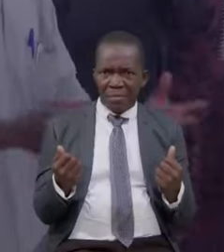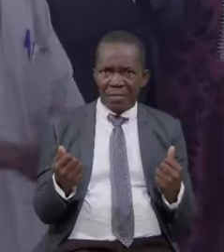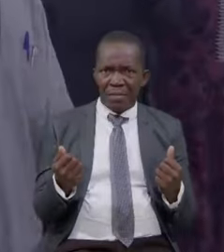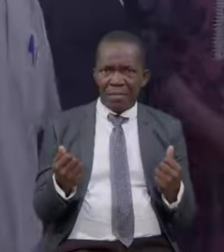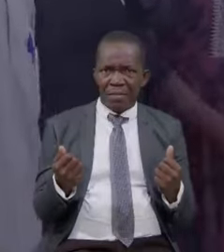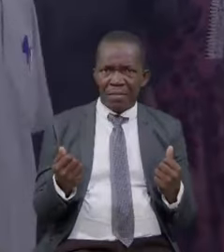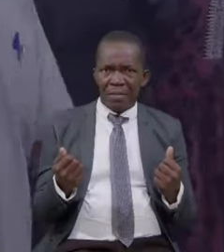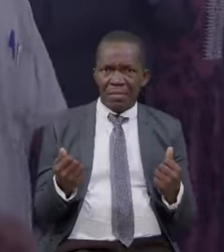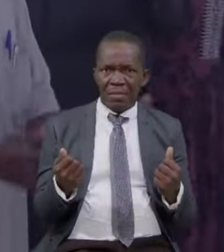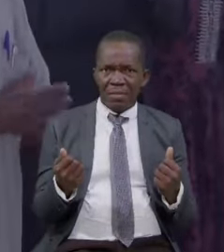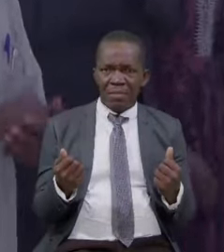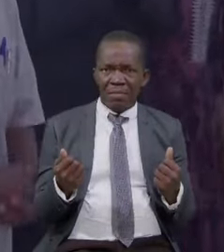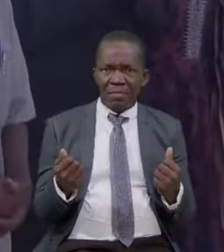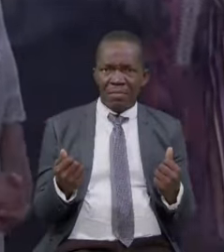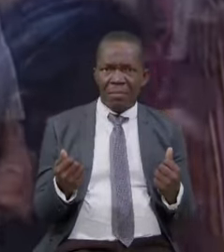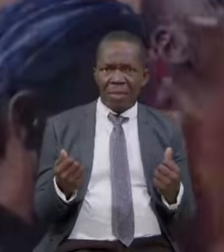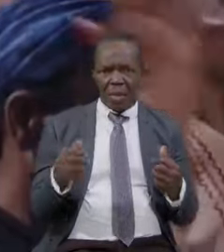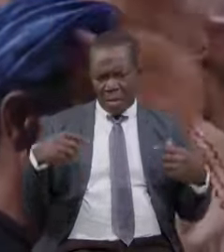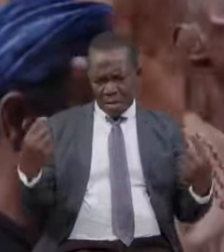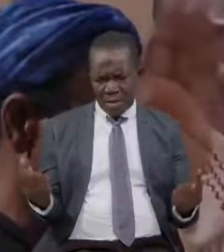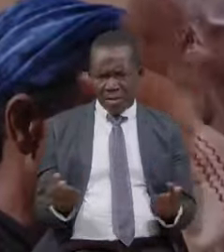colère la transgression